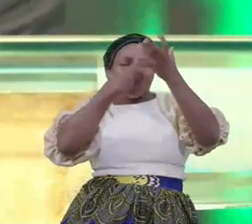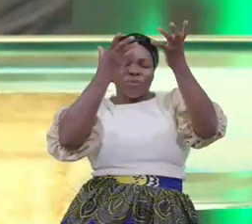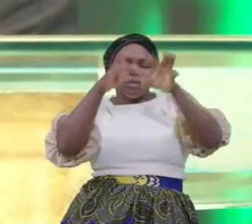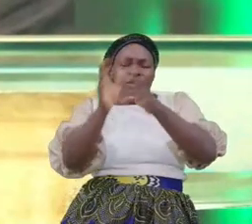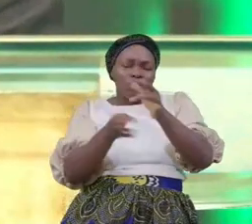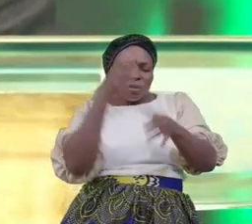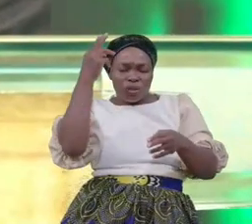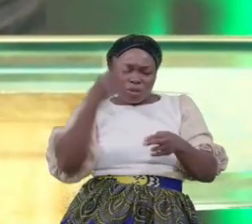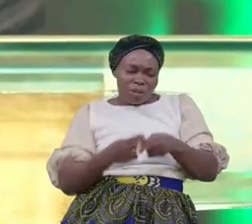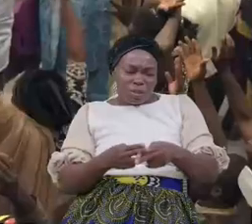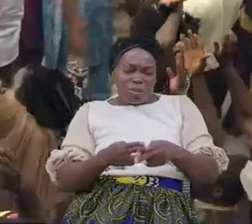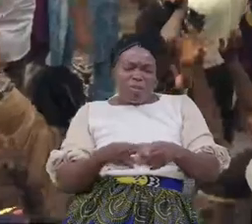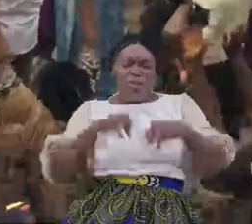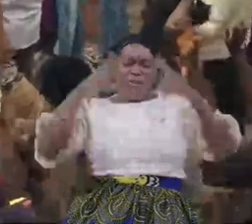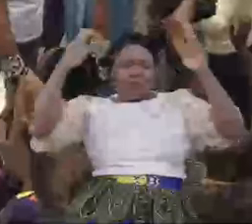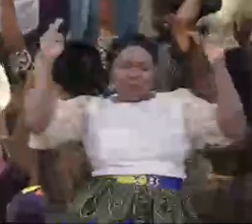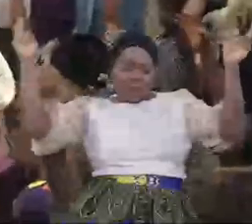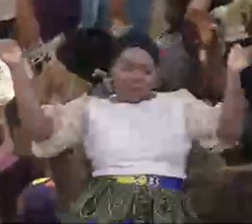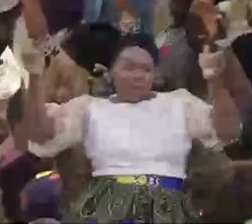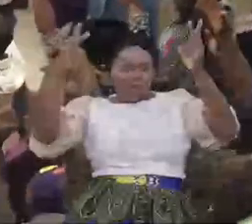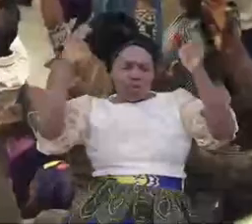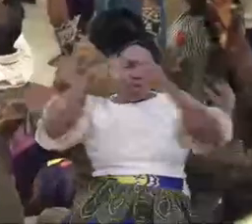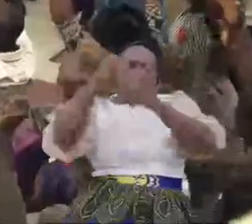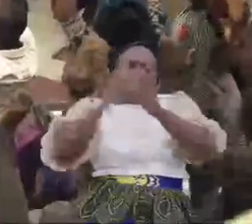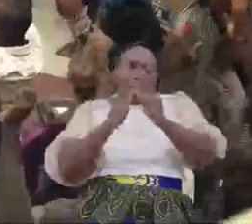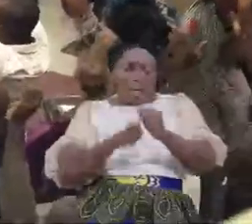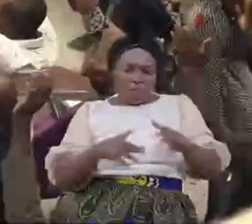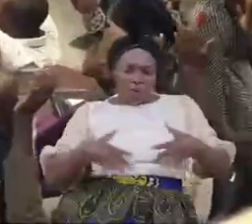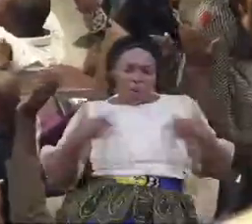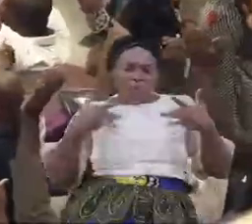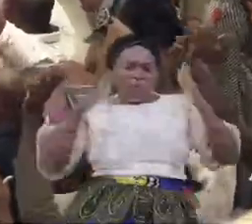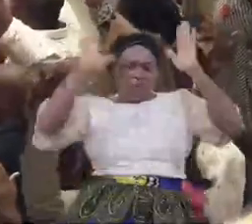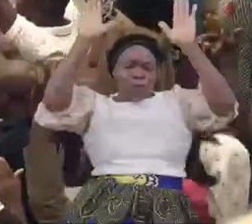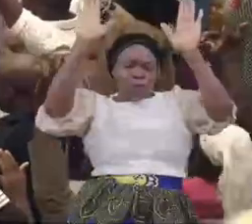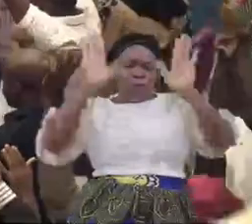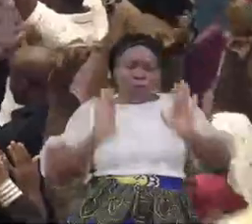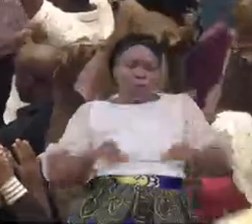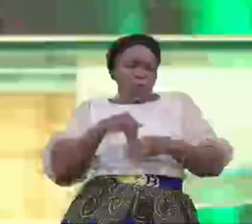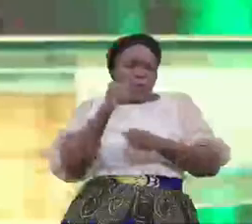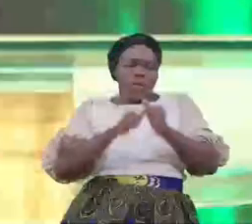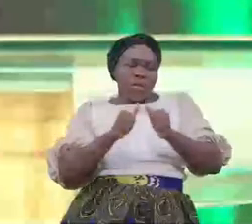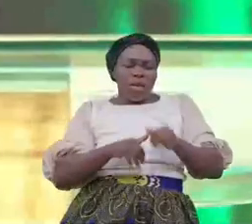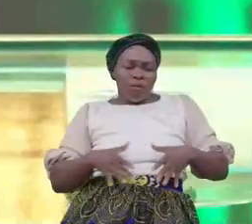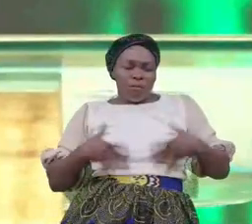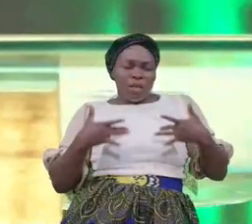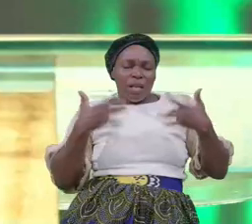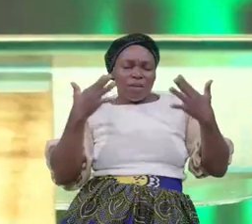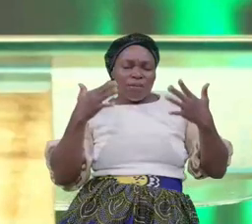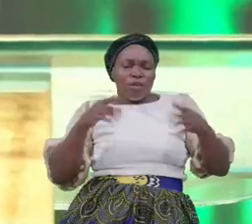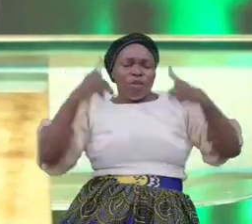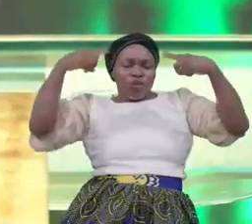Seigneur, la victoire dans chaque vie. Les miracles dans chaque vie. Le succès dans chaque